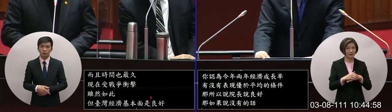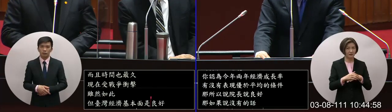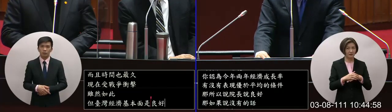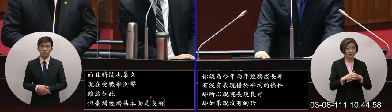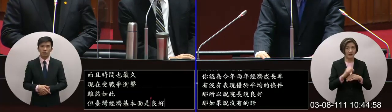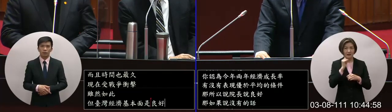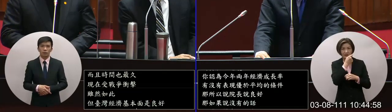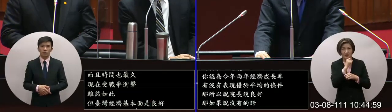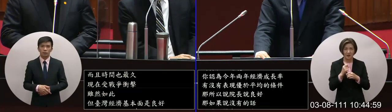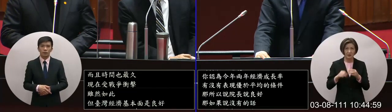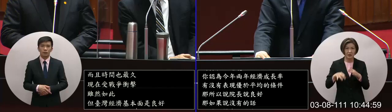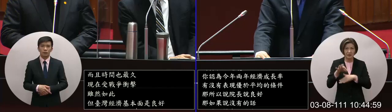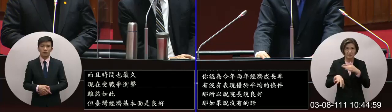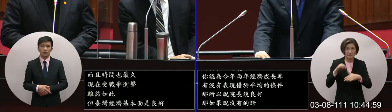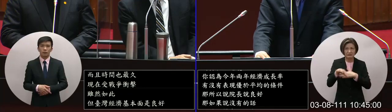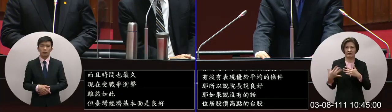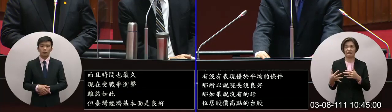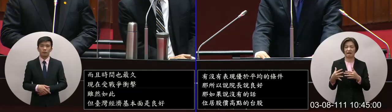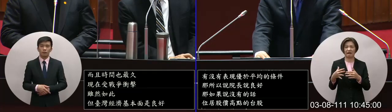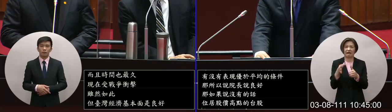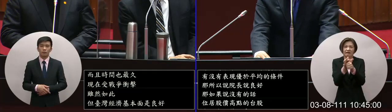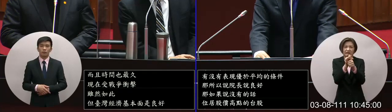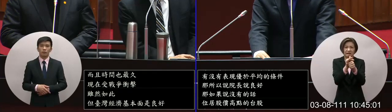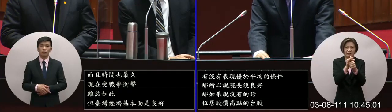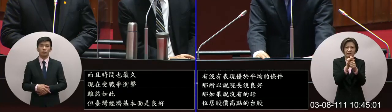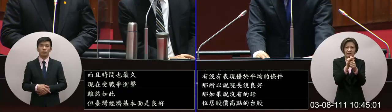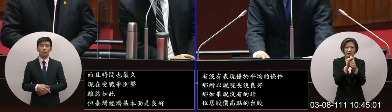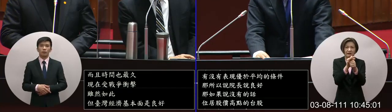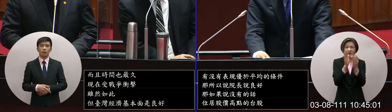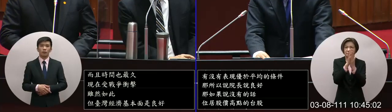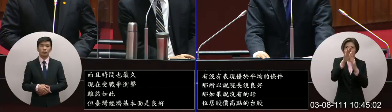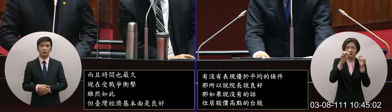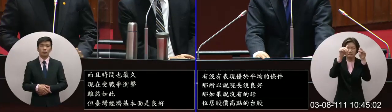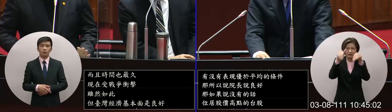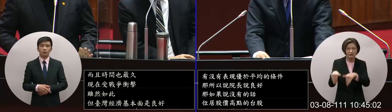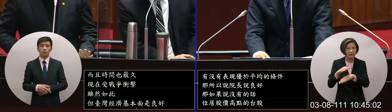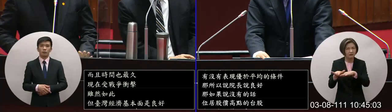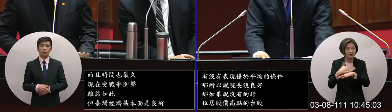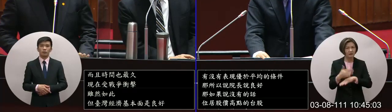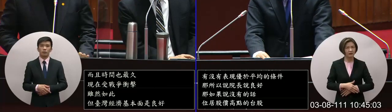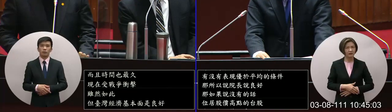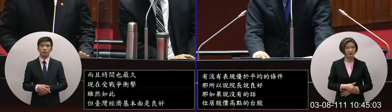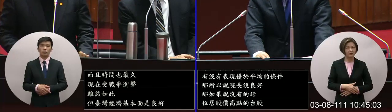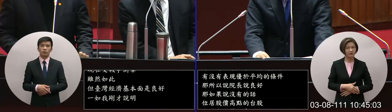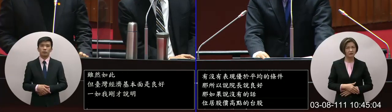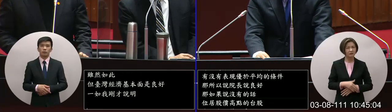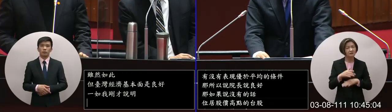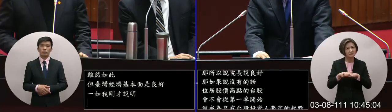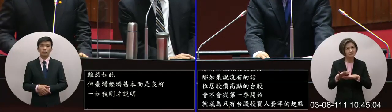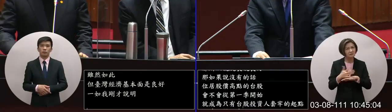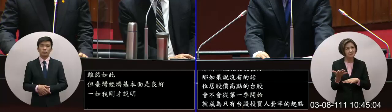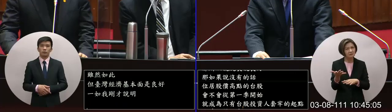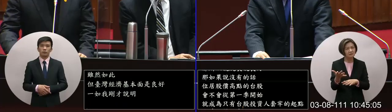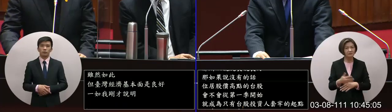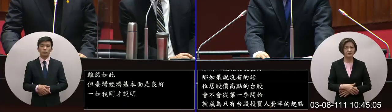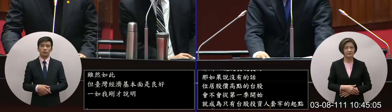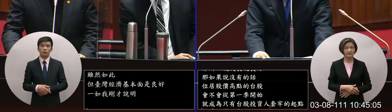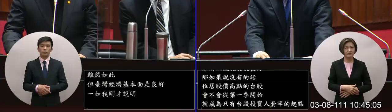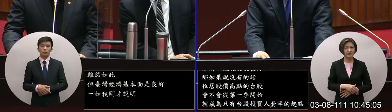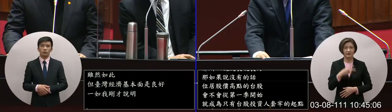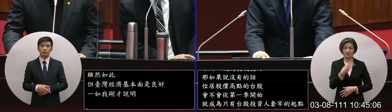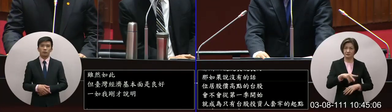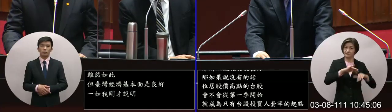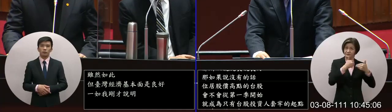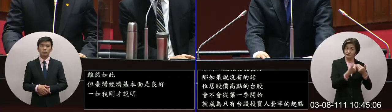股投资人套牢的起点？哦，尤其是股价一去不回头的，一直往低点回撤。相反